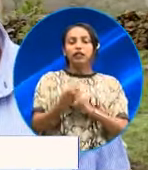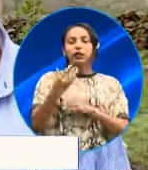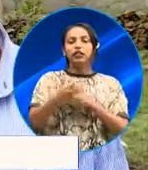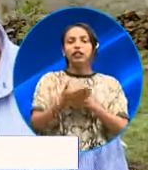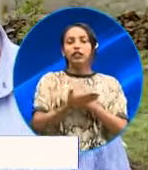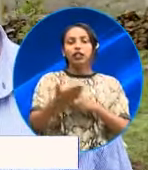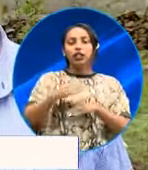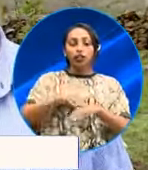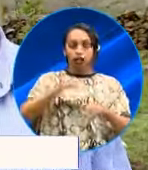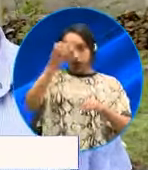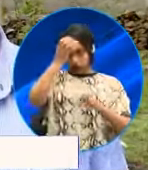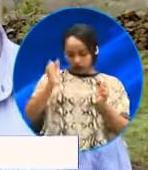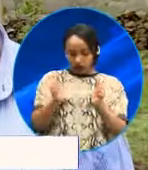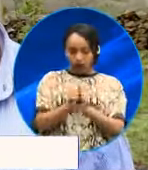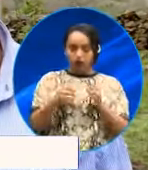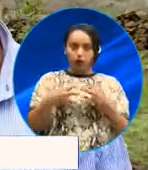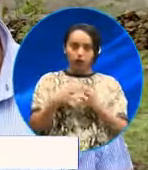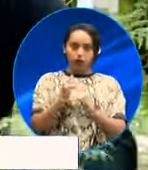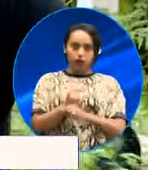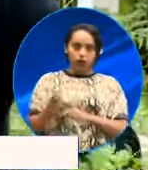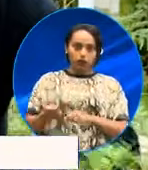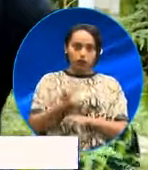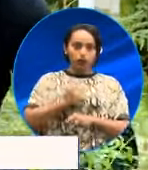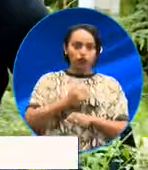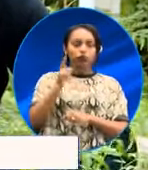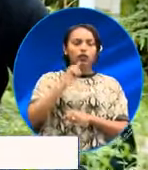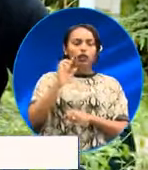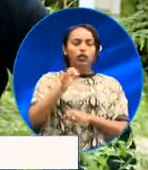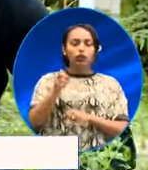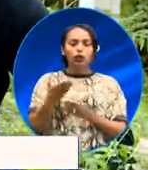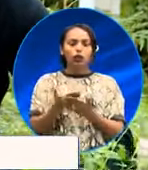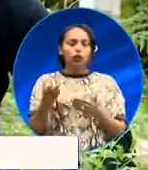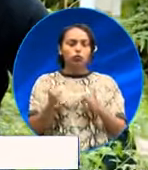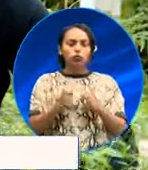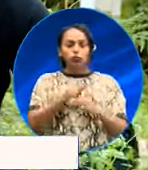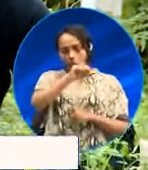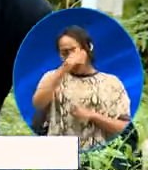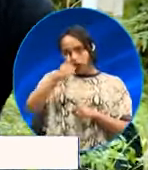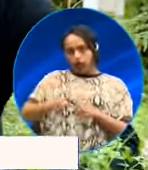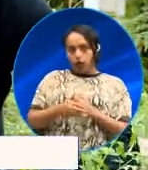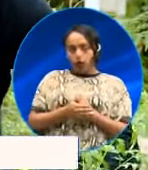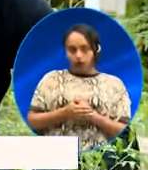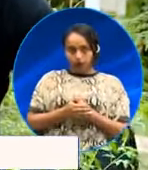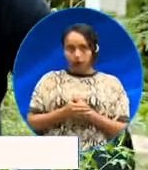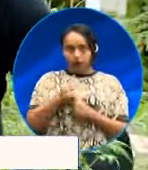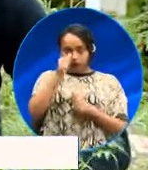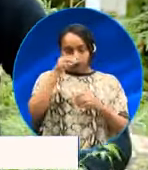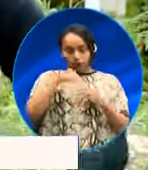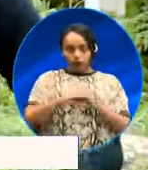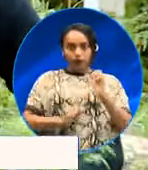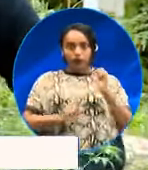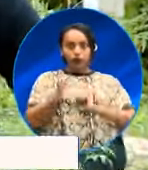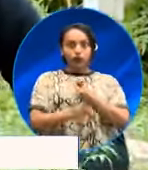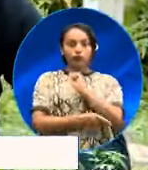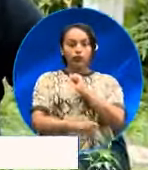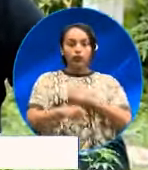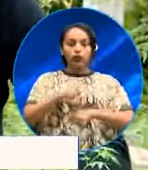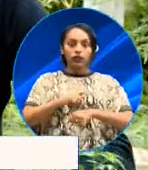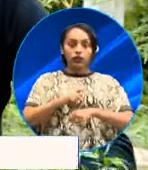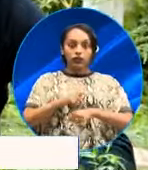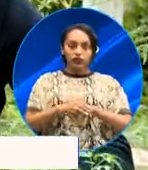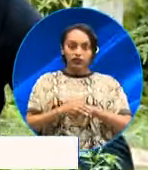ነክ ነገር ላይ ከመንግስት ጋር ተባብረን የምንሰራ መሆናችንን ነው። ምንድን ነው ቀናይ ነገሩ? አንደኛ ማንኛውም በኢትዮጵያ ውስጥ የሚፎካከር ፖለቲካ